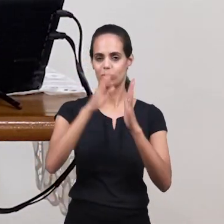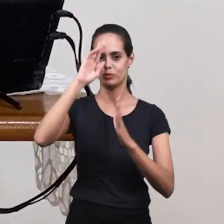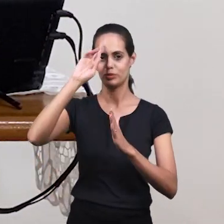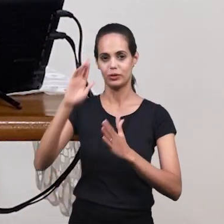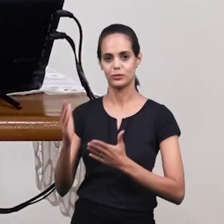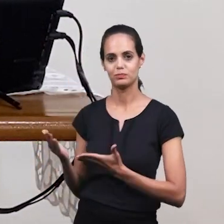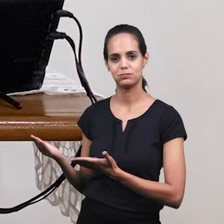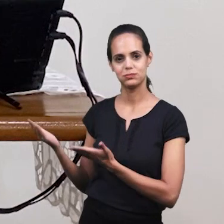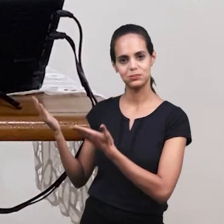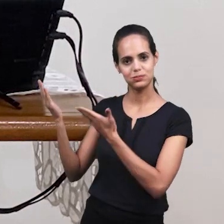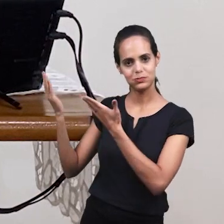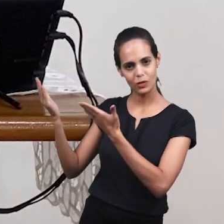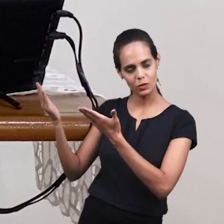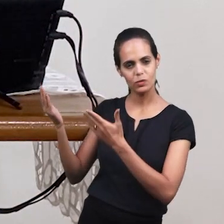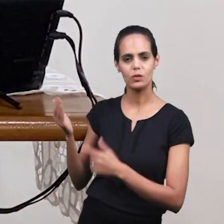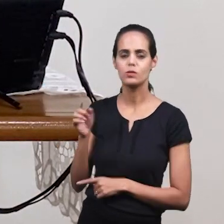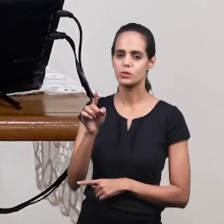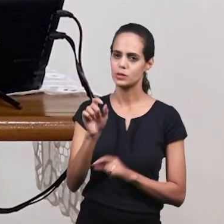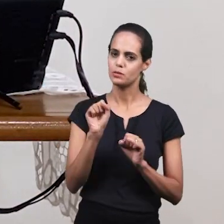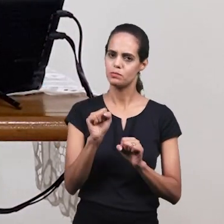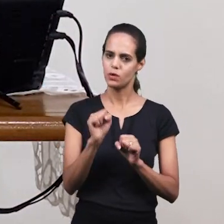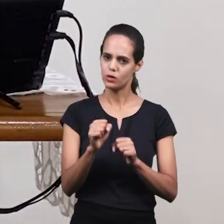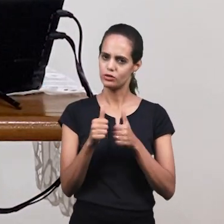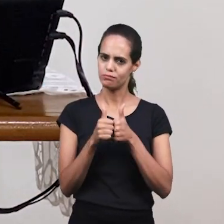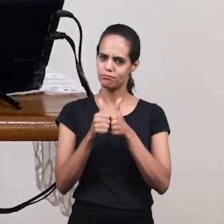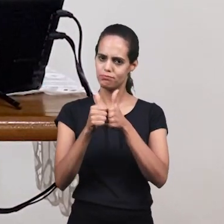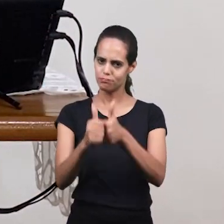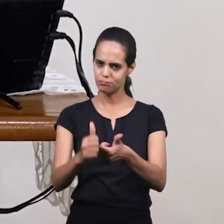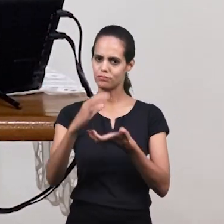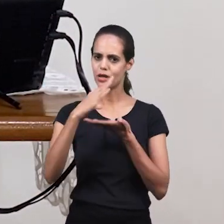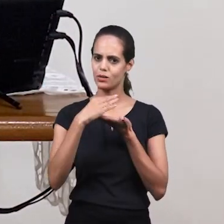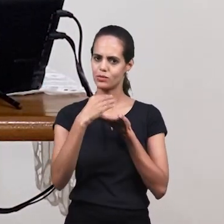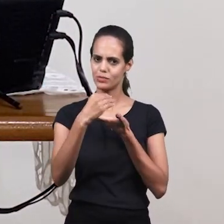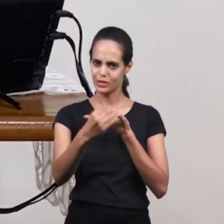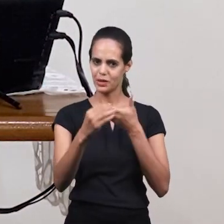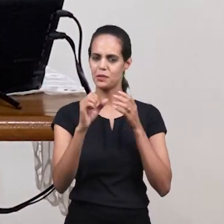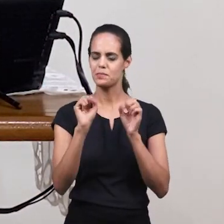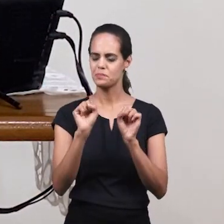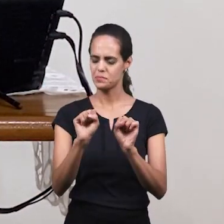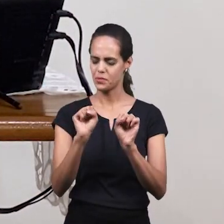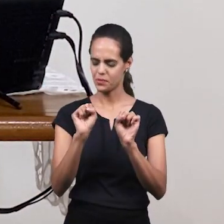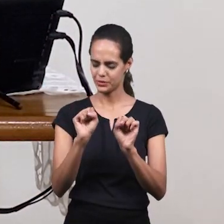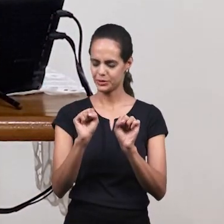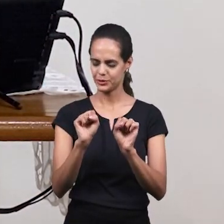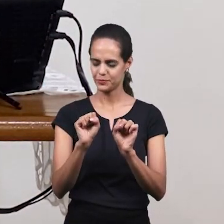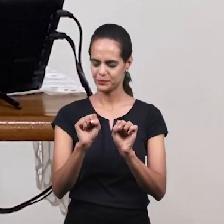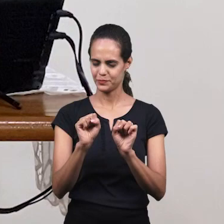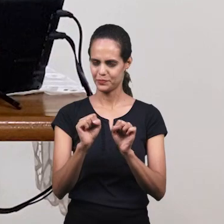projeté à l'écran. Et vous pouvez accompagner, chanter avec nous. Nous allons glorifier le nom de notre Dieu.